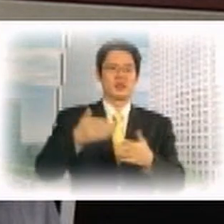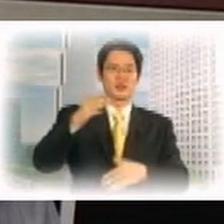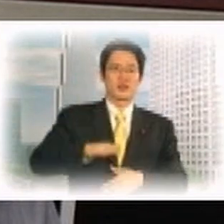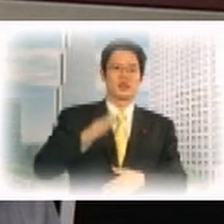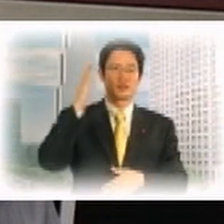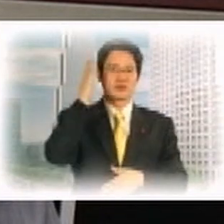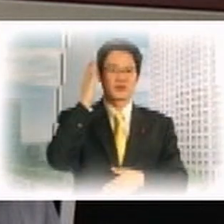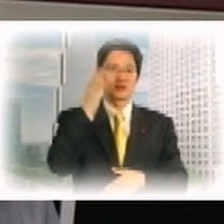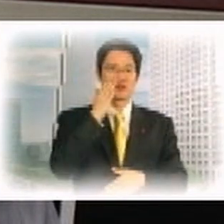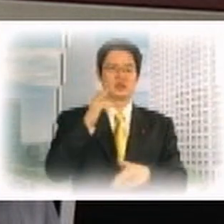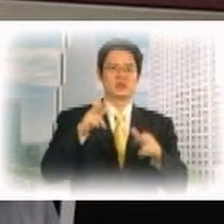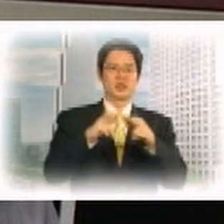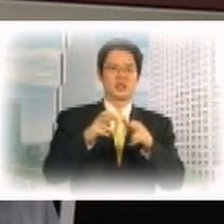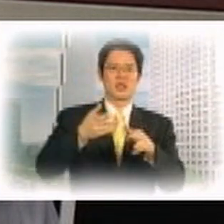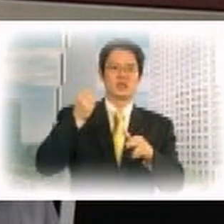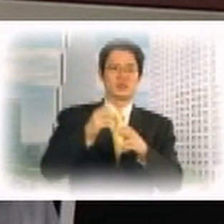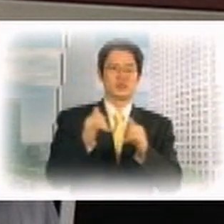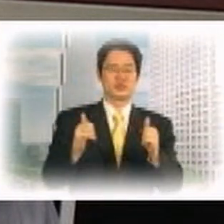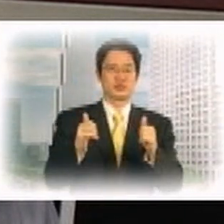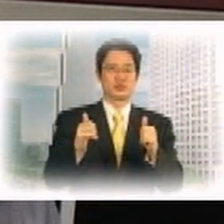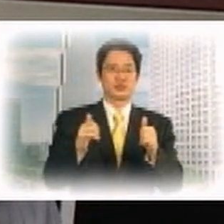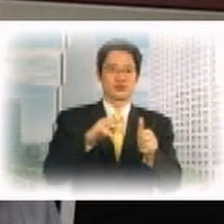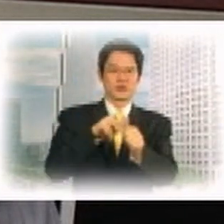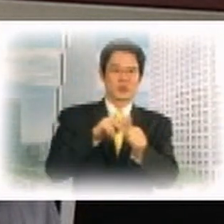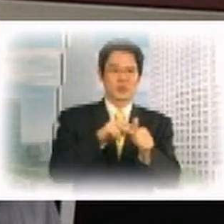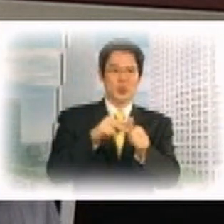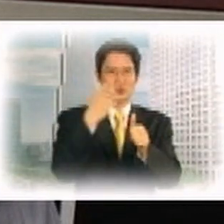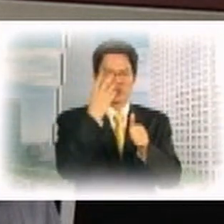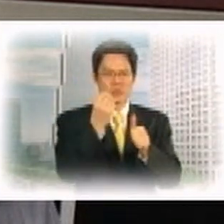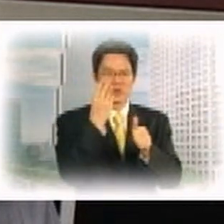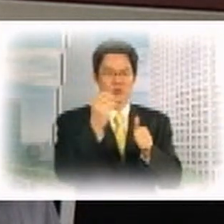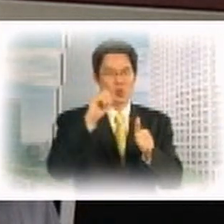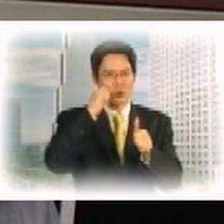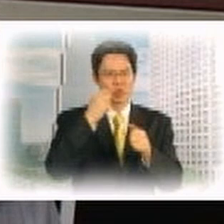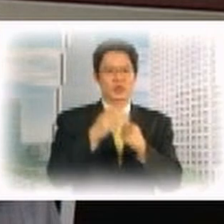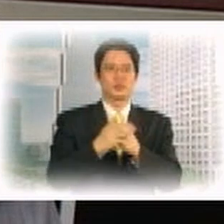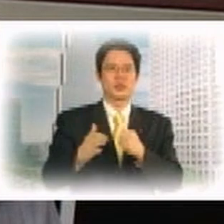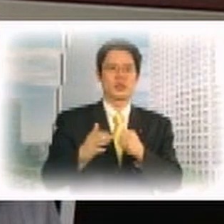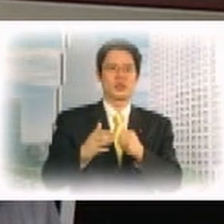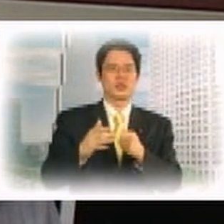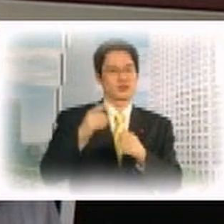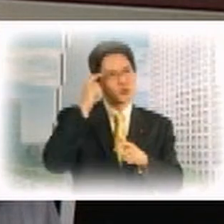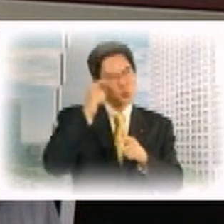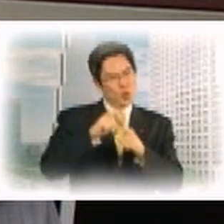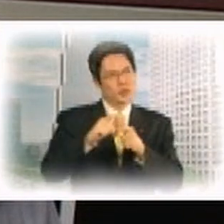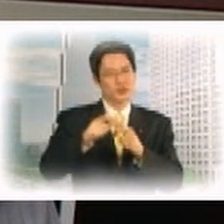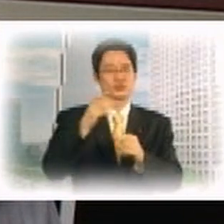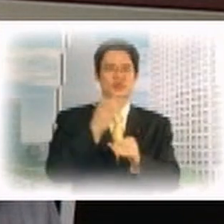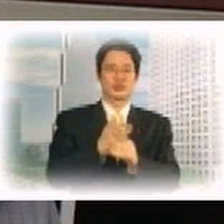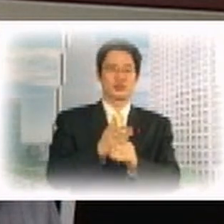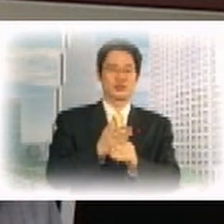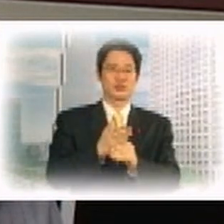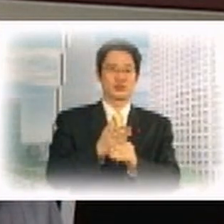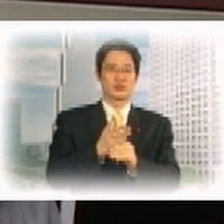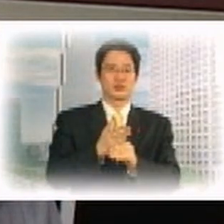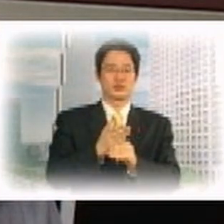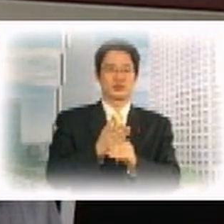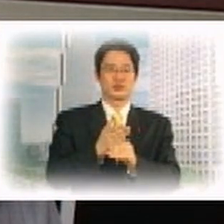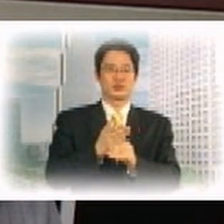그러나 청각장애를 가지신 분들은 정보 습득에 한계가 있기 때문에 저희가 많은 고민을 해왔습니다.